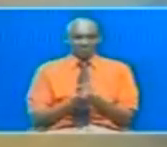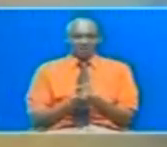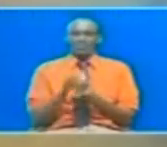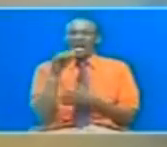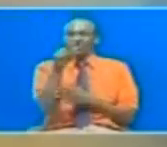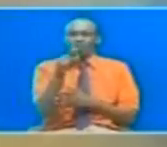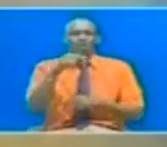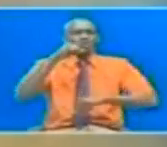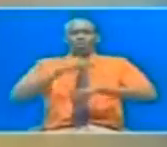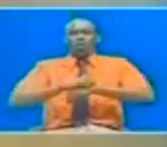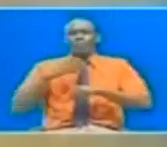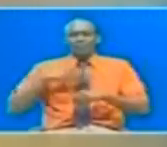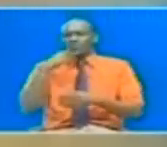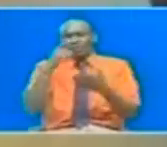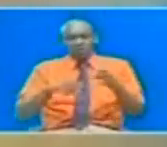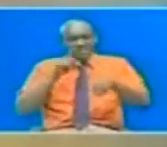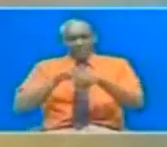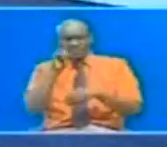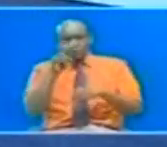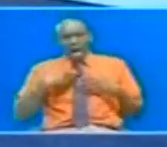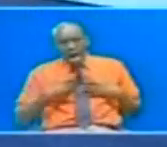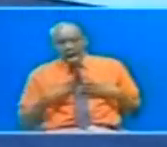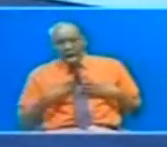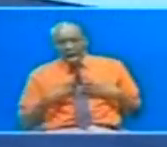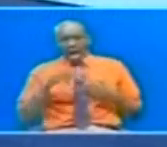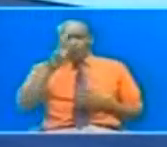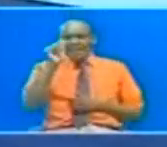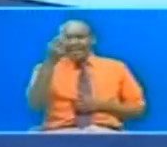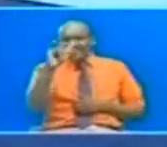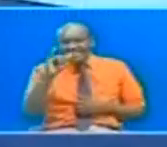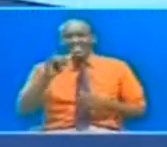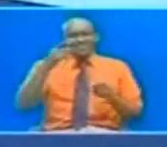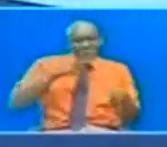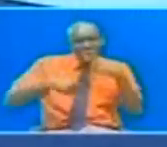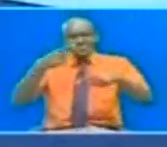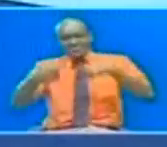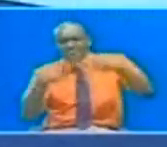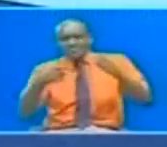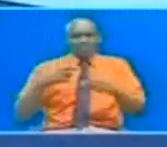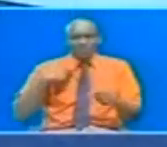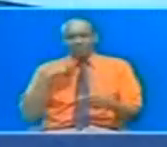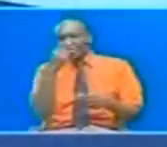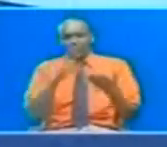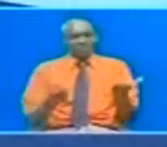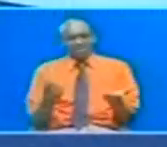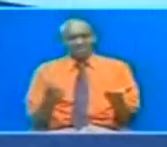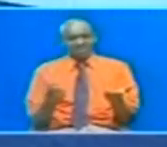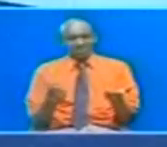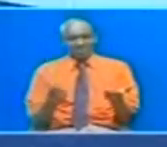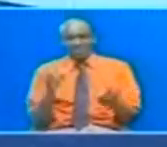niulize shule, watu wanasemanga nini wakiona? Ule ni ule Wendy, ule acrobat. Wanasemanga